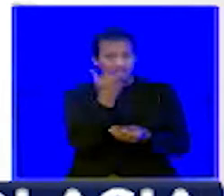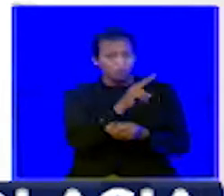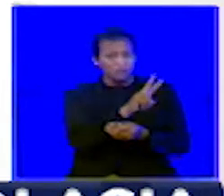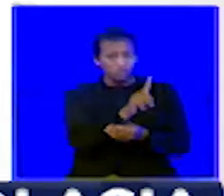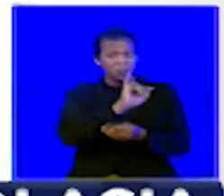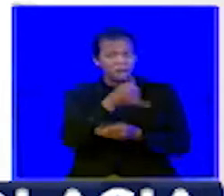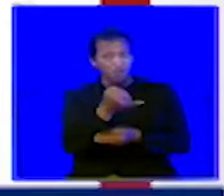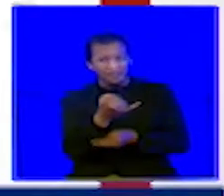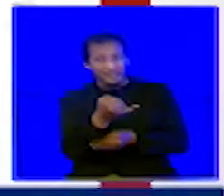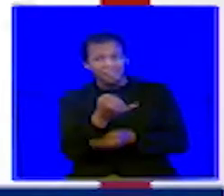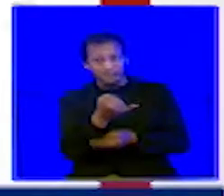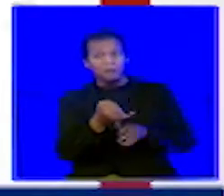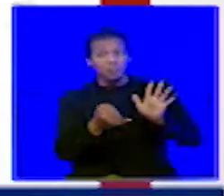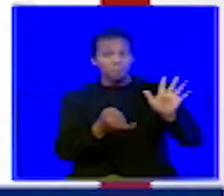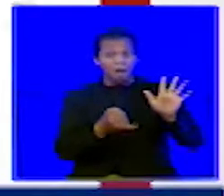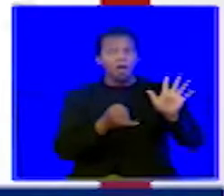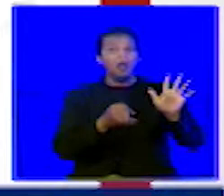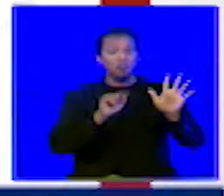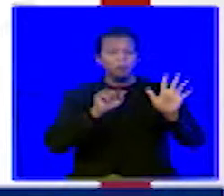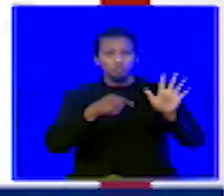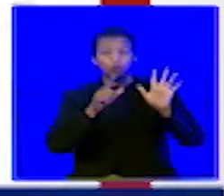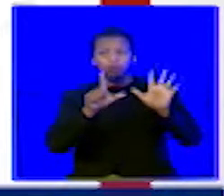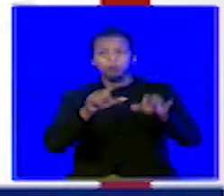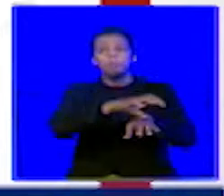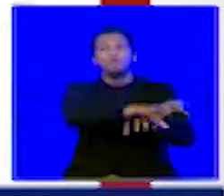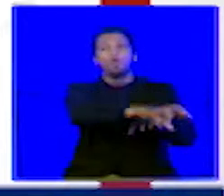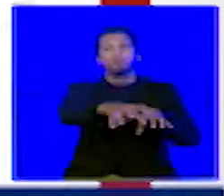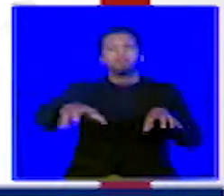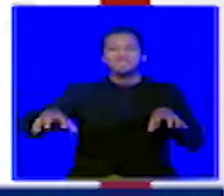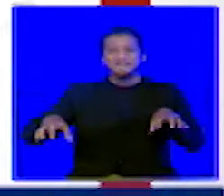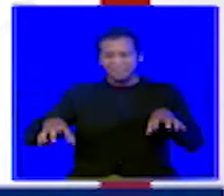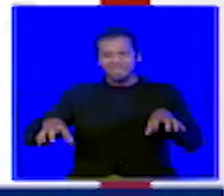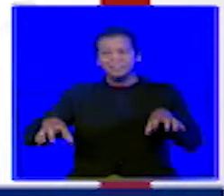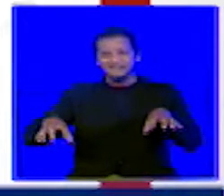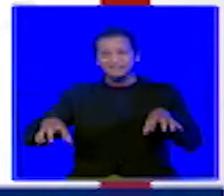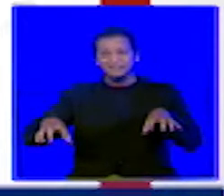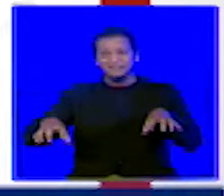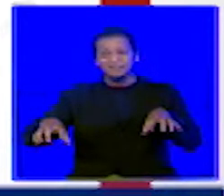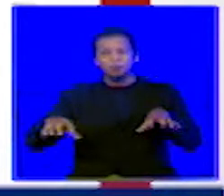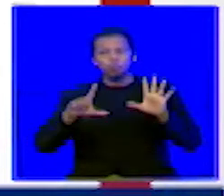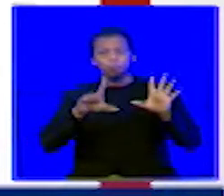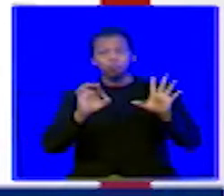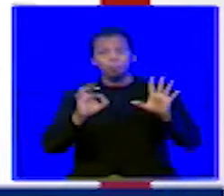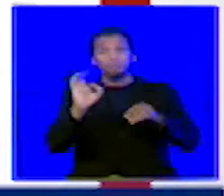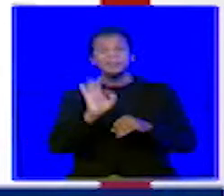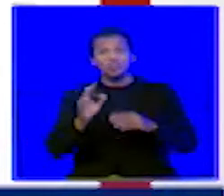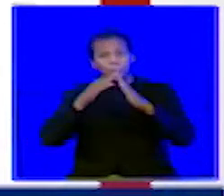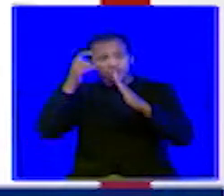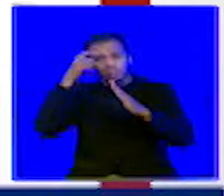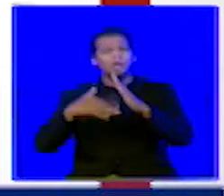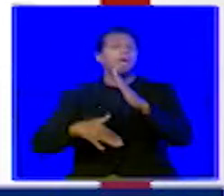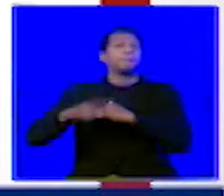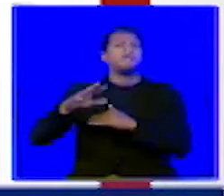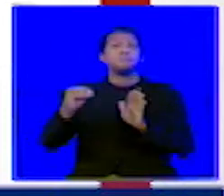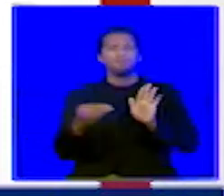Jawa Bali memiliki tingkat keterpakaian tempat tidur isolasi rumah sakit melebihi 70%. DKI Jakarta menjadi